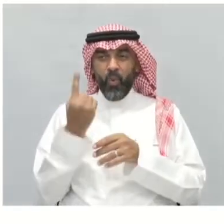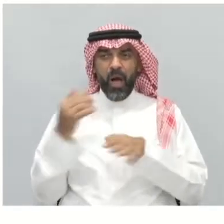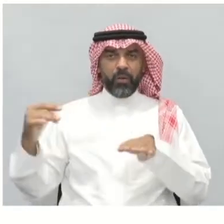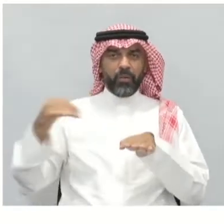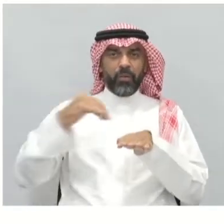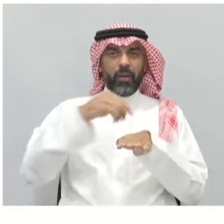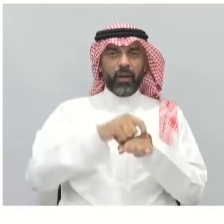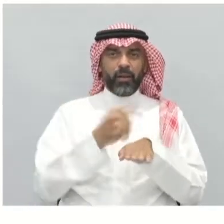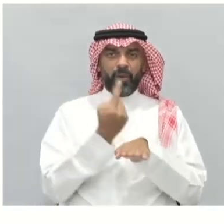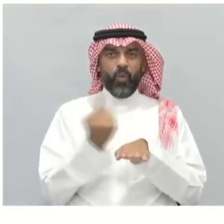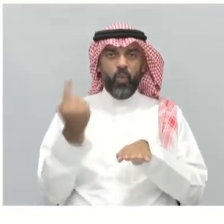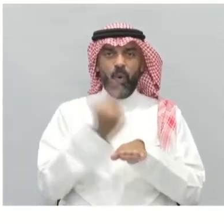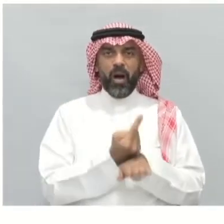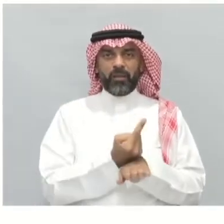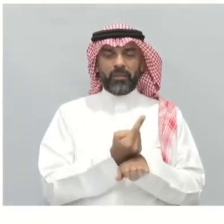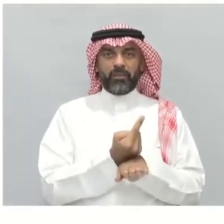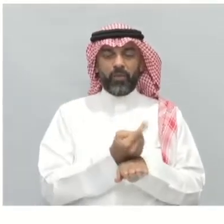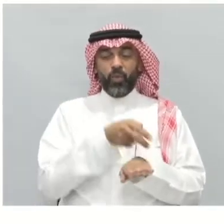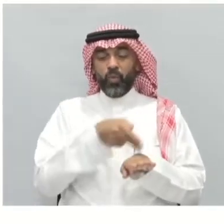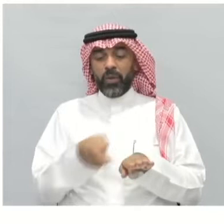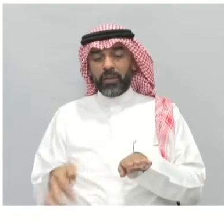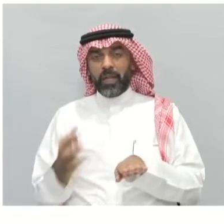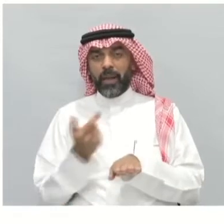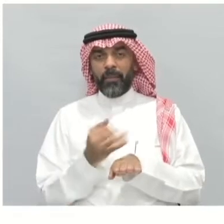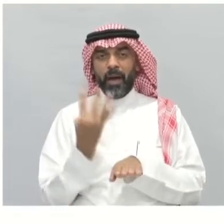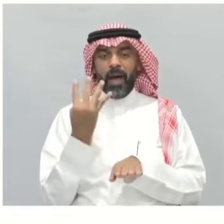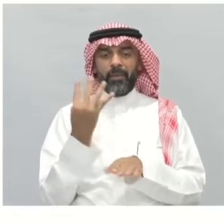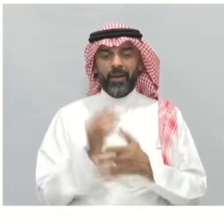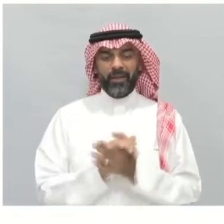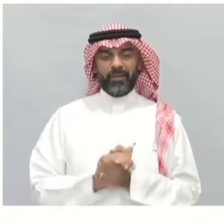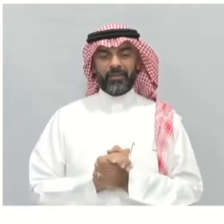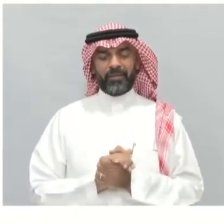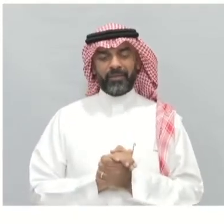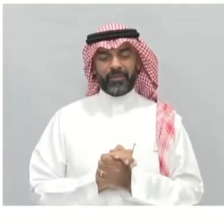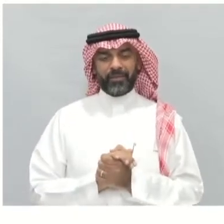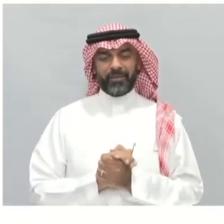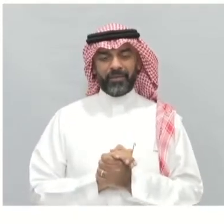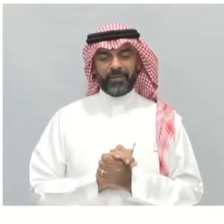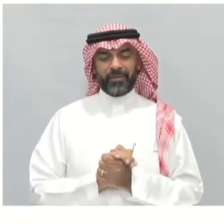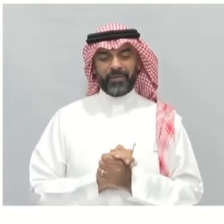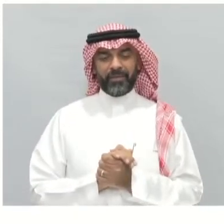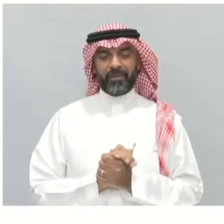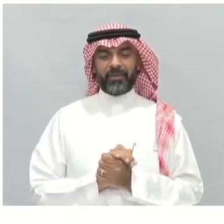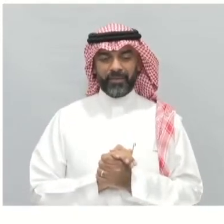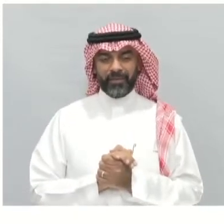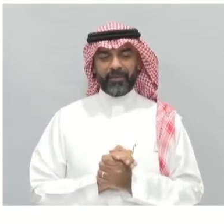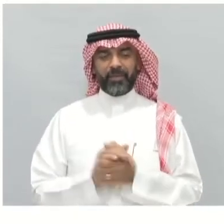شخص اذا راح اضيف شخص واحد نزل اربعه